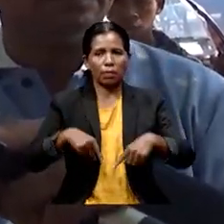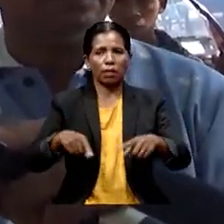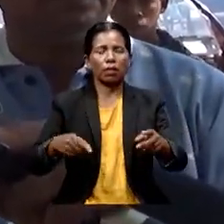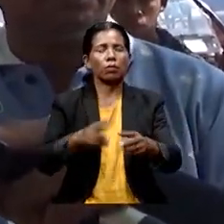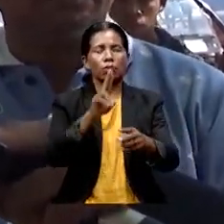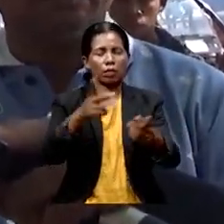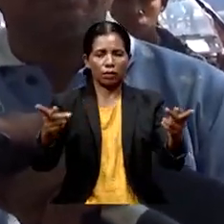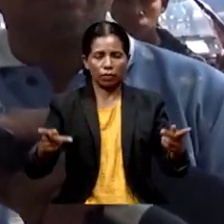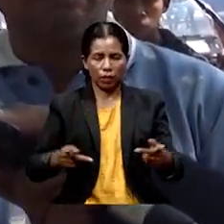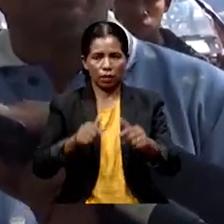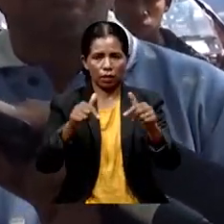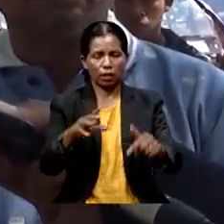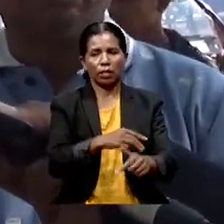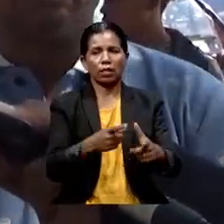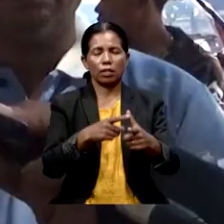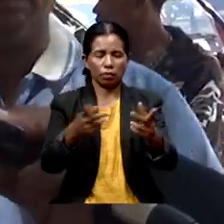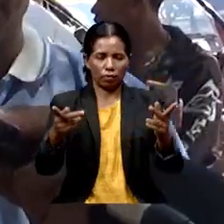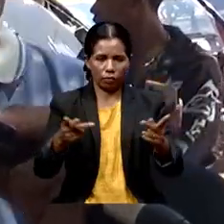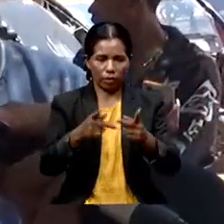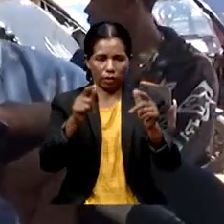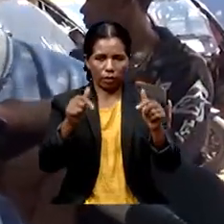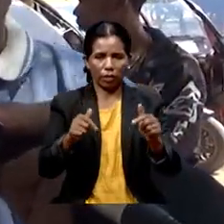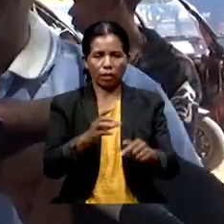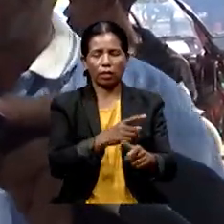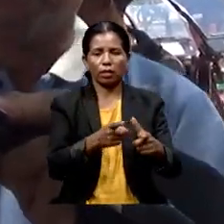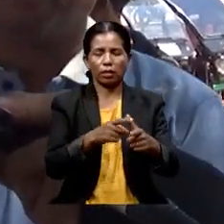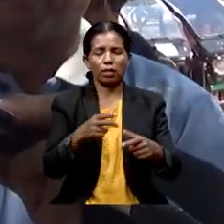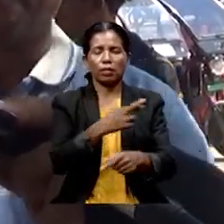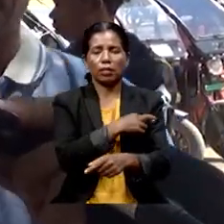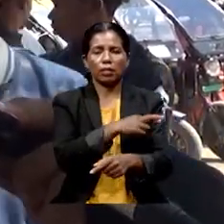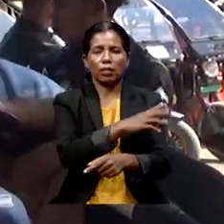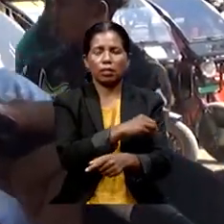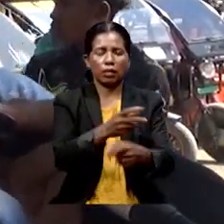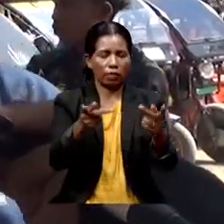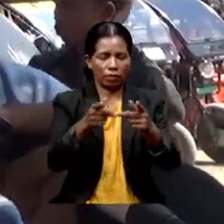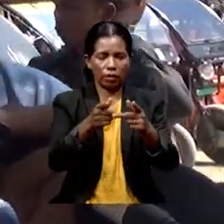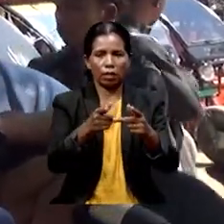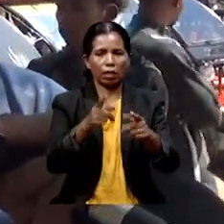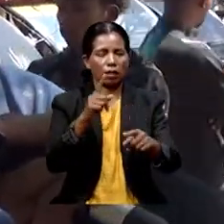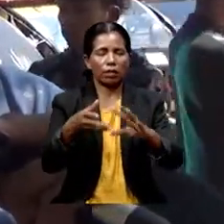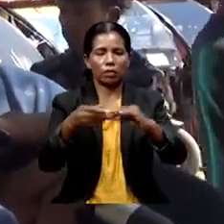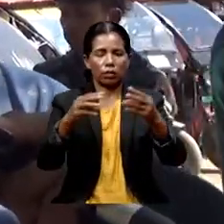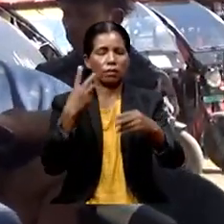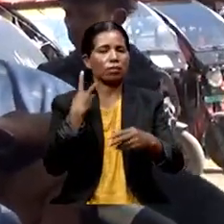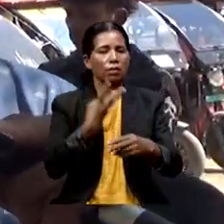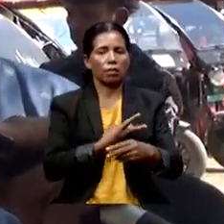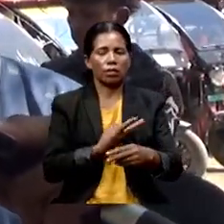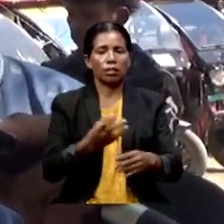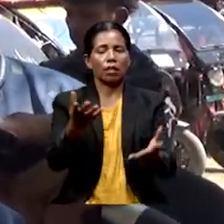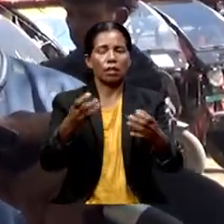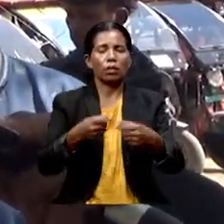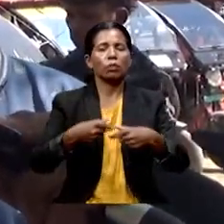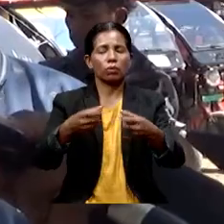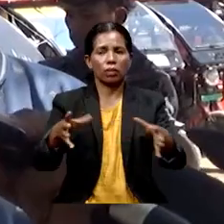da fatin religioso niya nero. Kapag fatin historic ba ita. Kami sira karaw husik